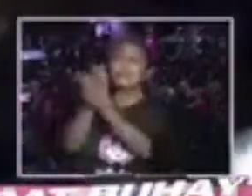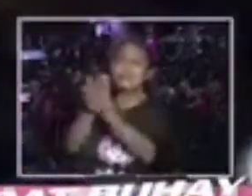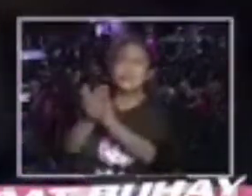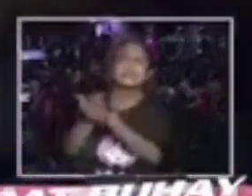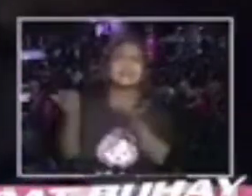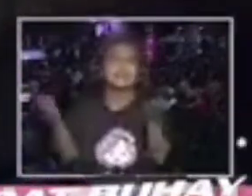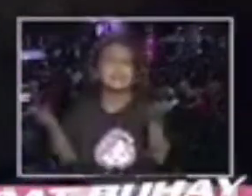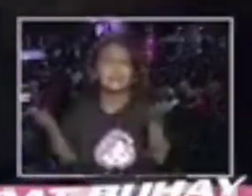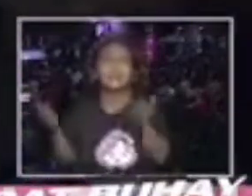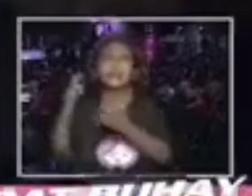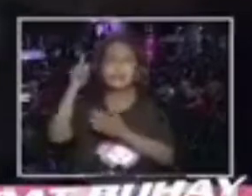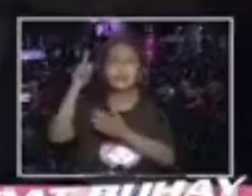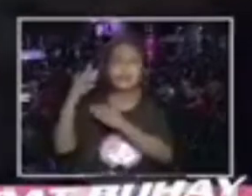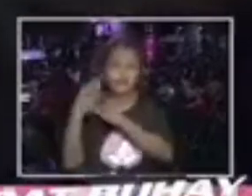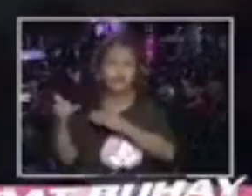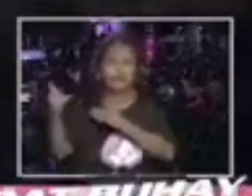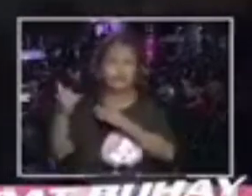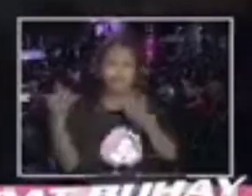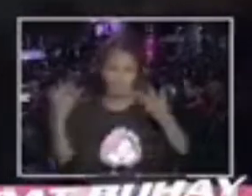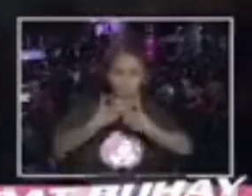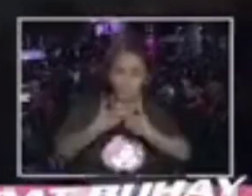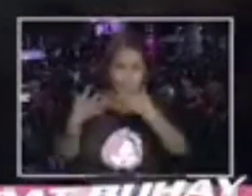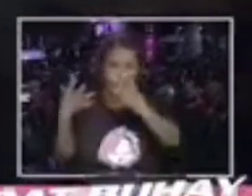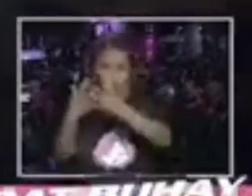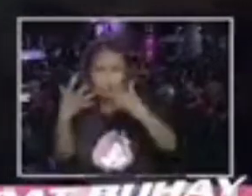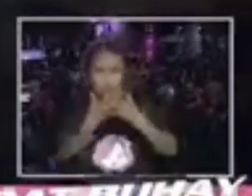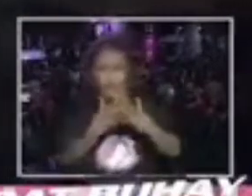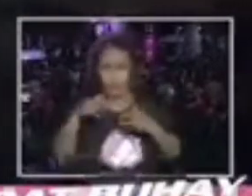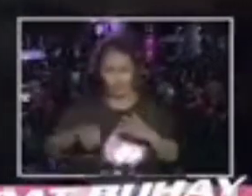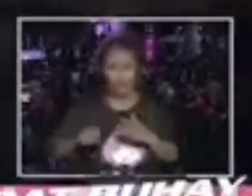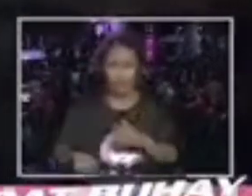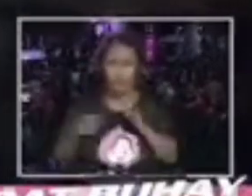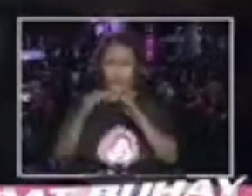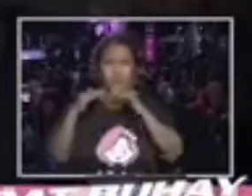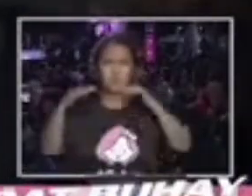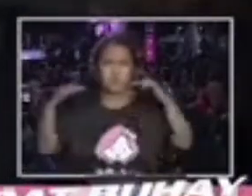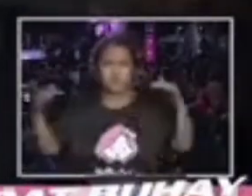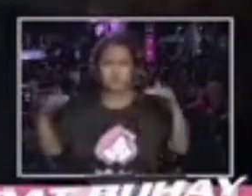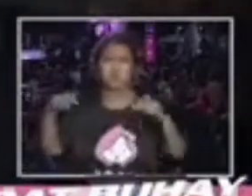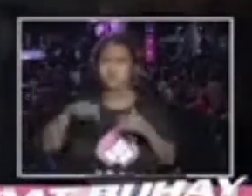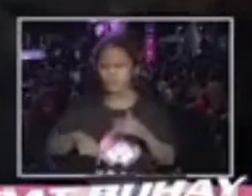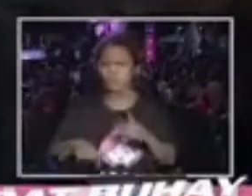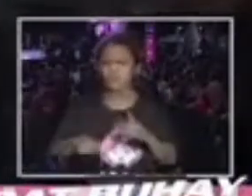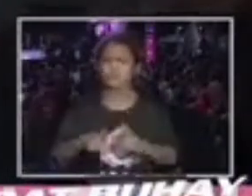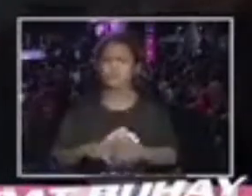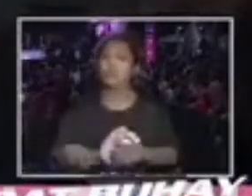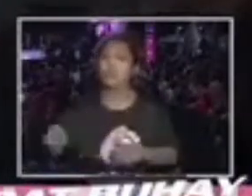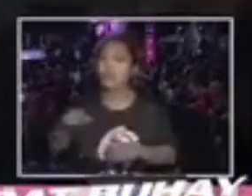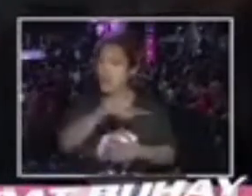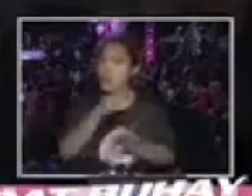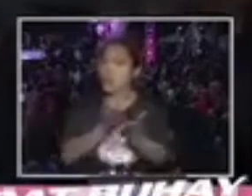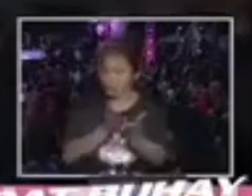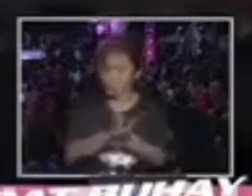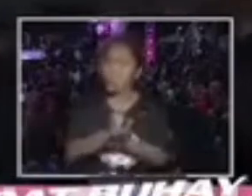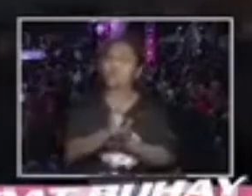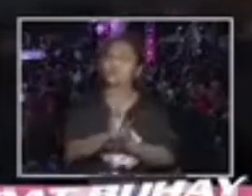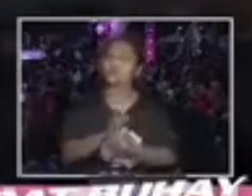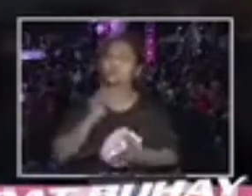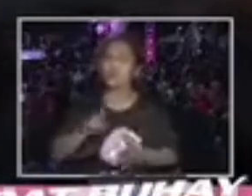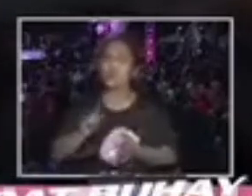atin para makilahok sa krusadang ito. Karapatan nating magkaroon